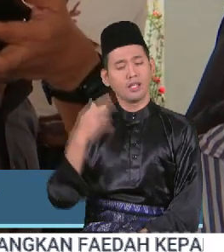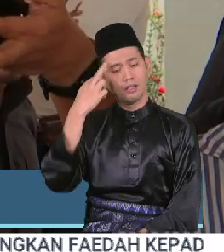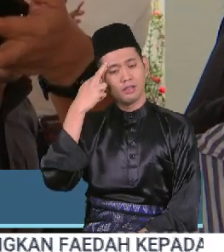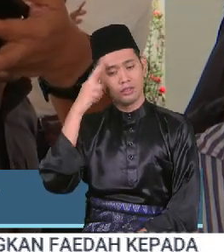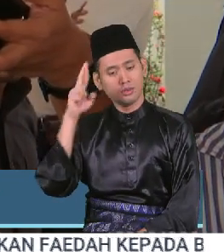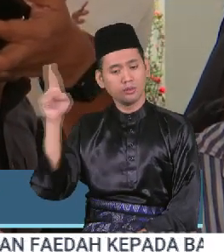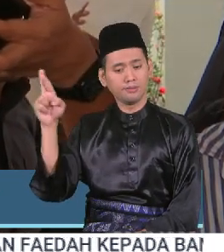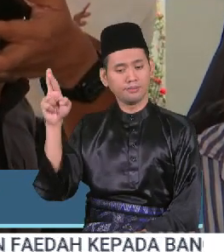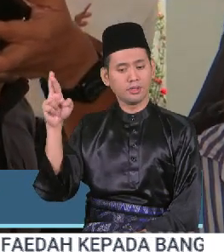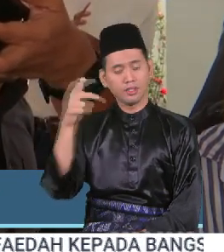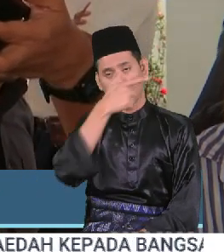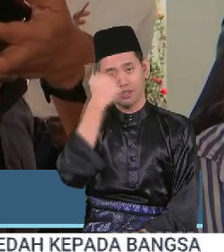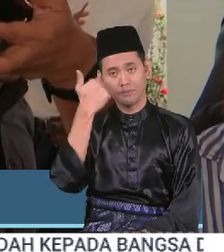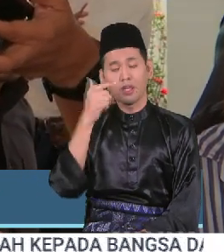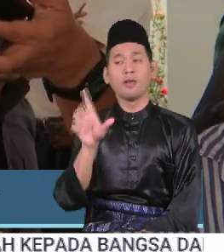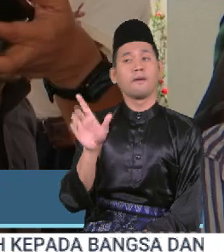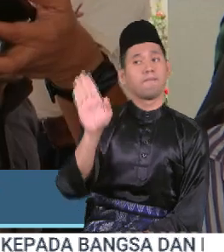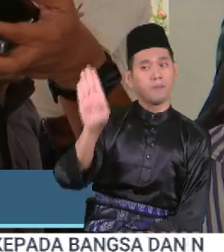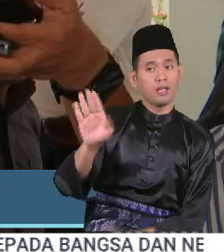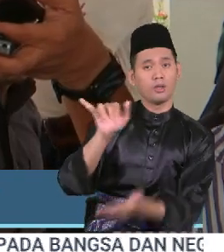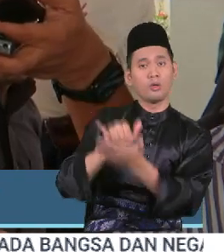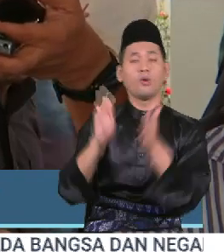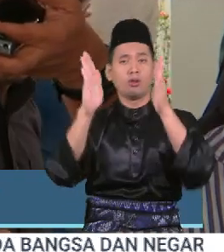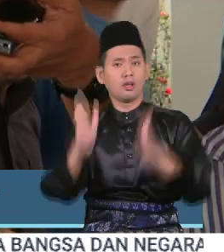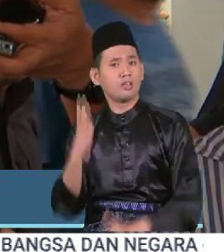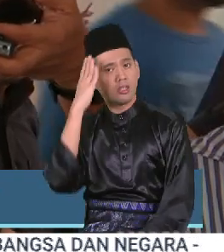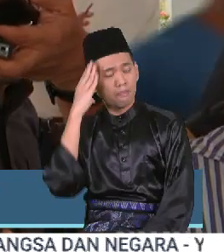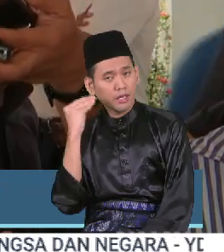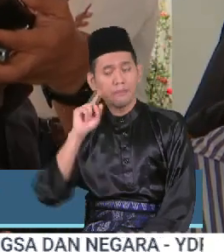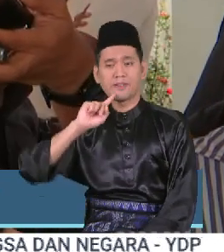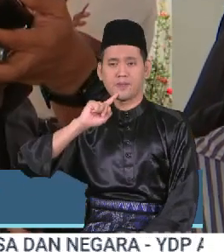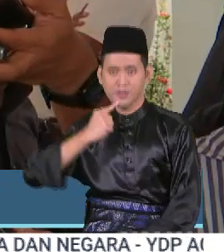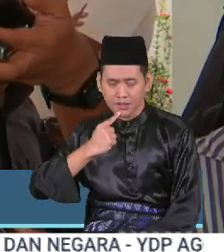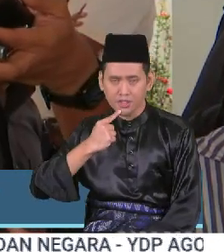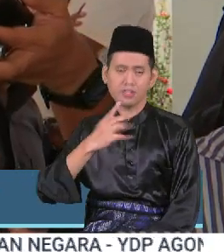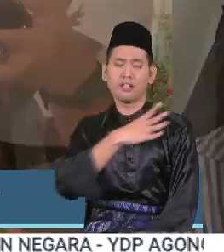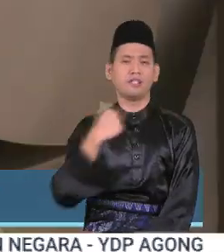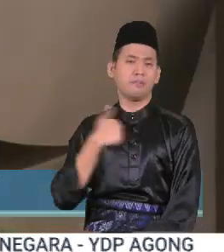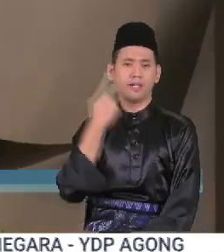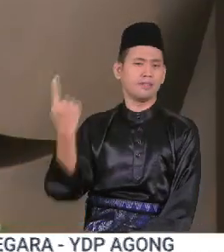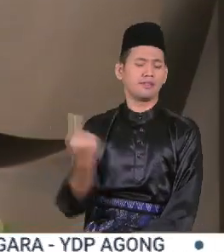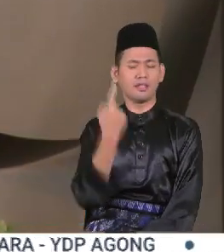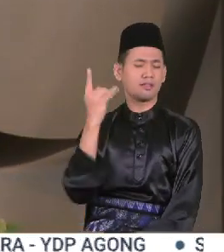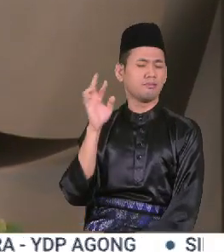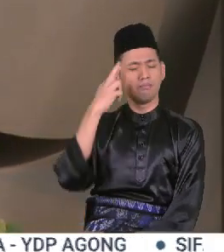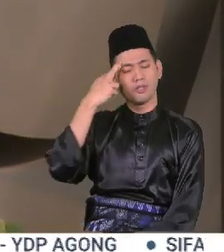organized, strict person. Definitely as coaches we miss his presence lah.